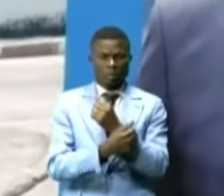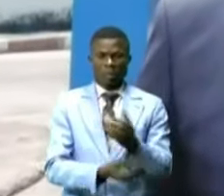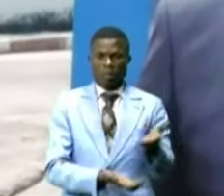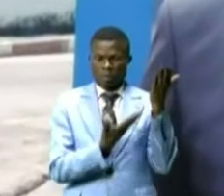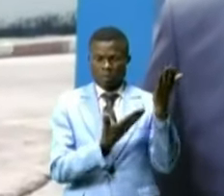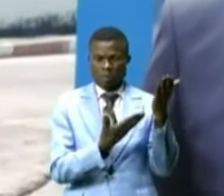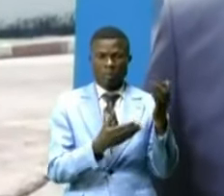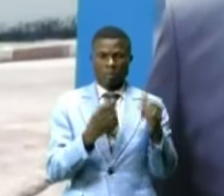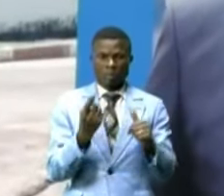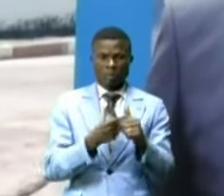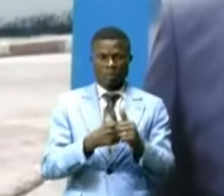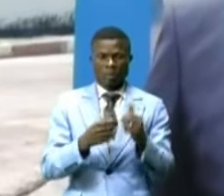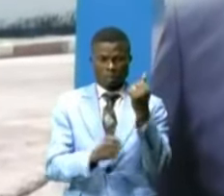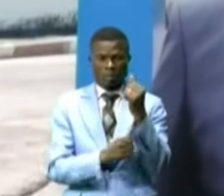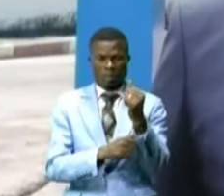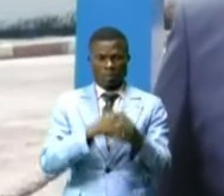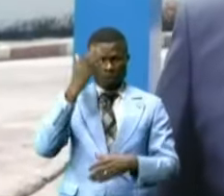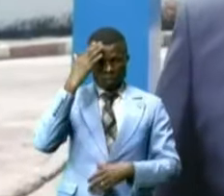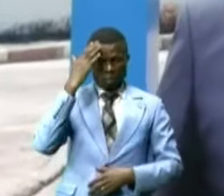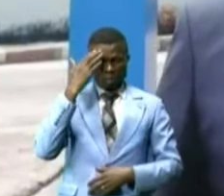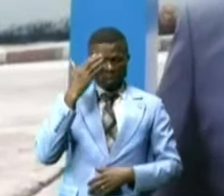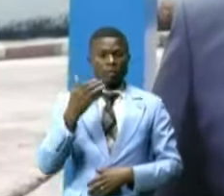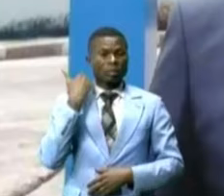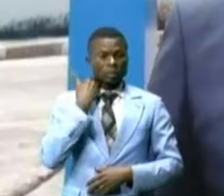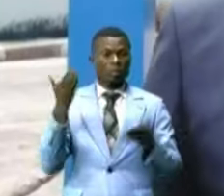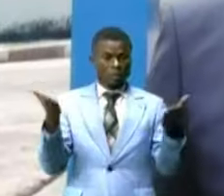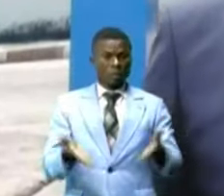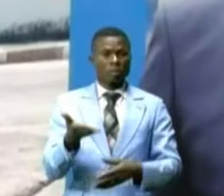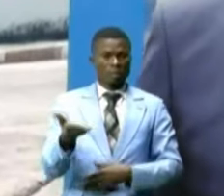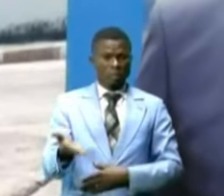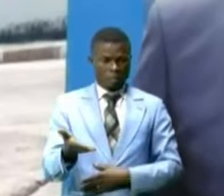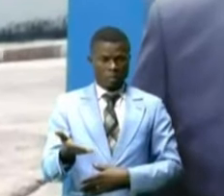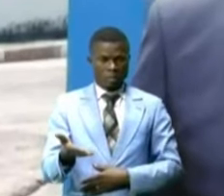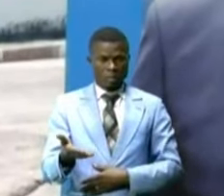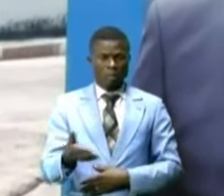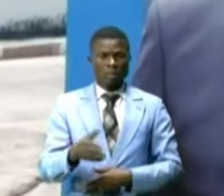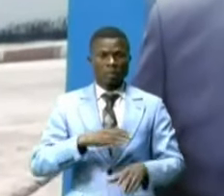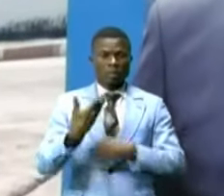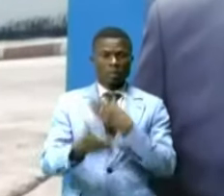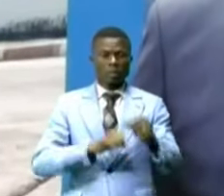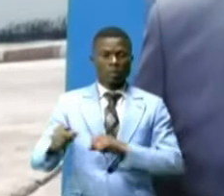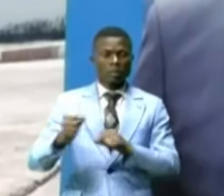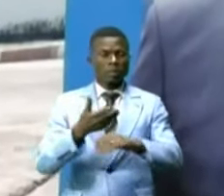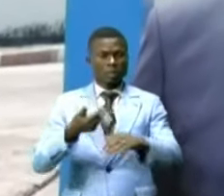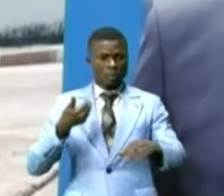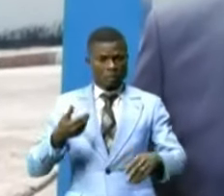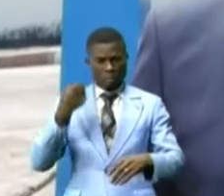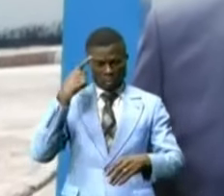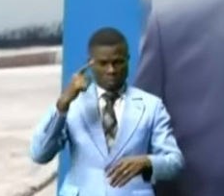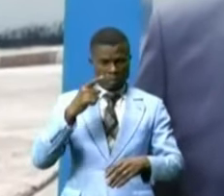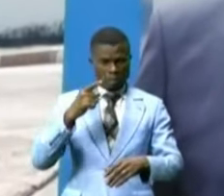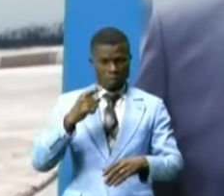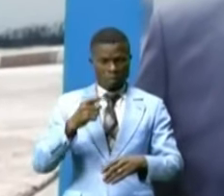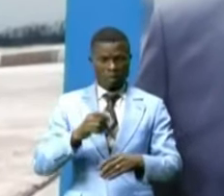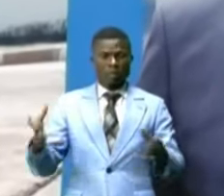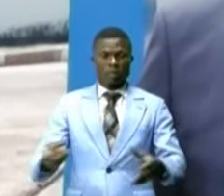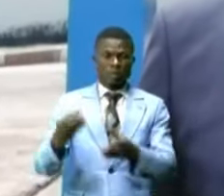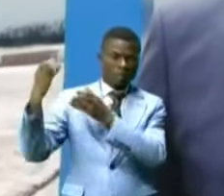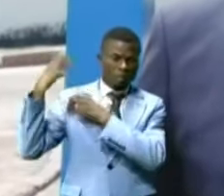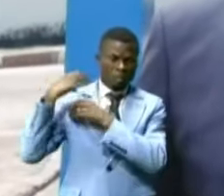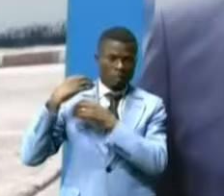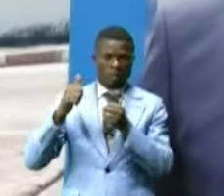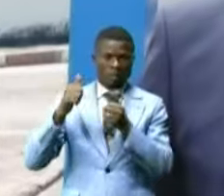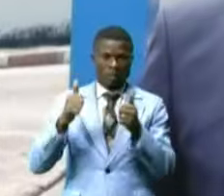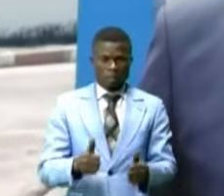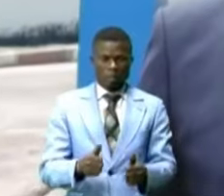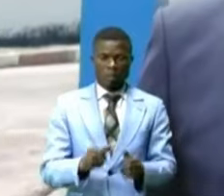que les gens puissent savoir l'existence de cette maladie, qu'ils puissent se dépister afin de se faire prendre en charge.